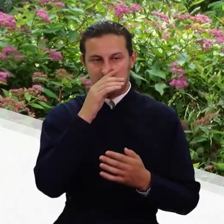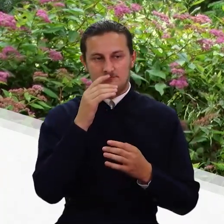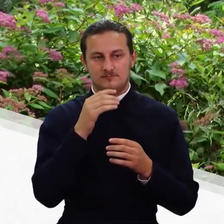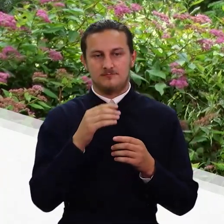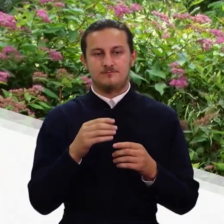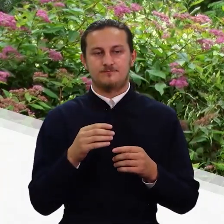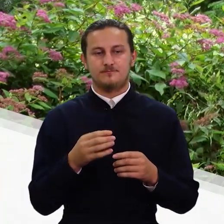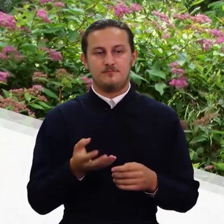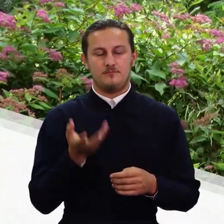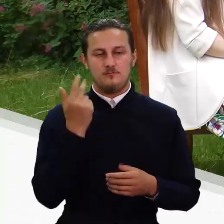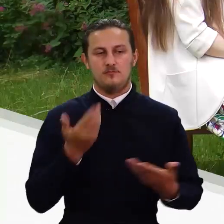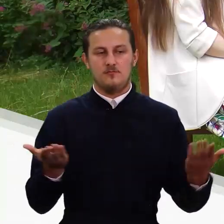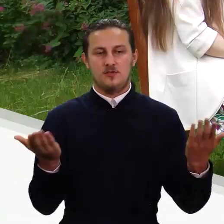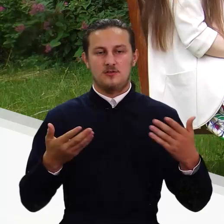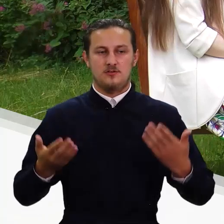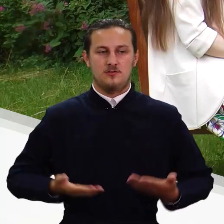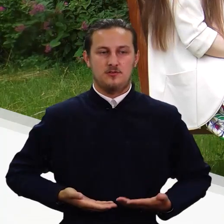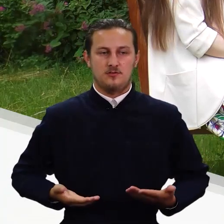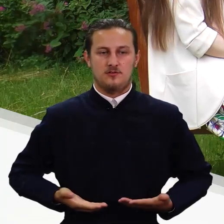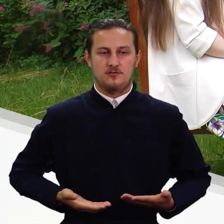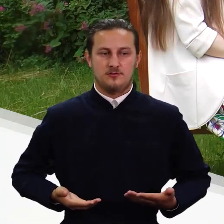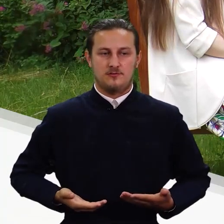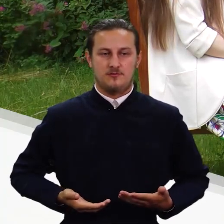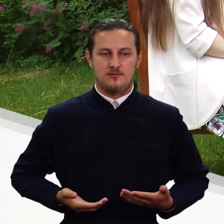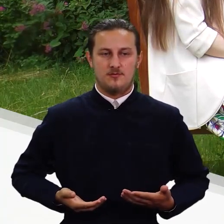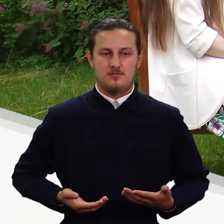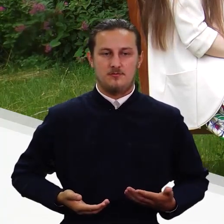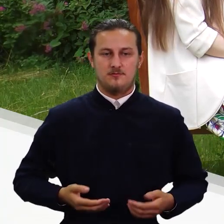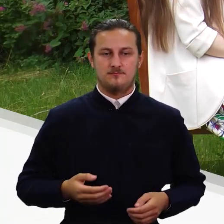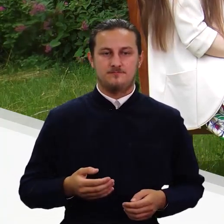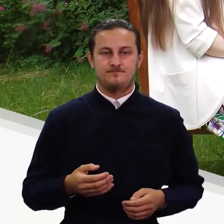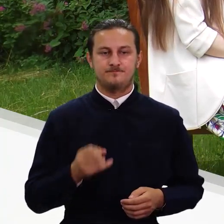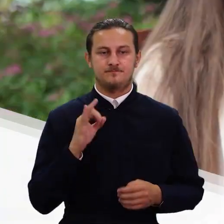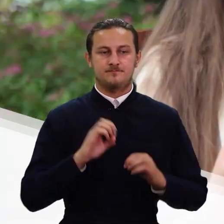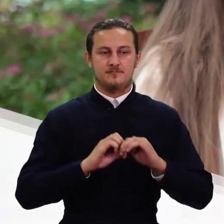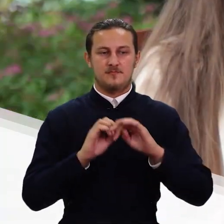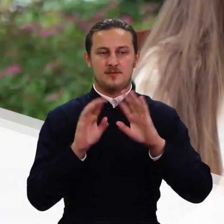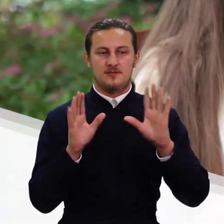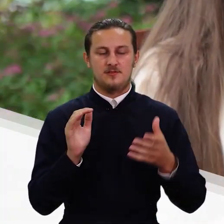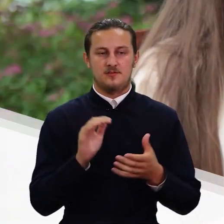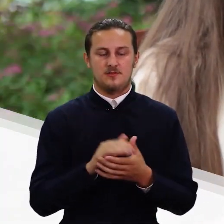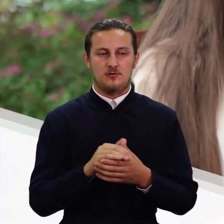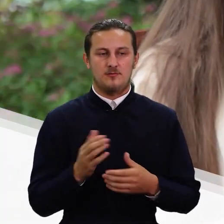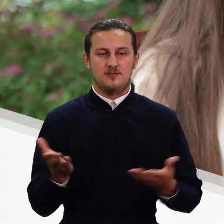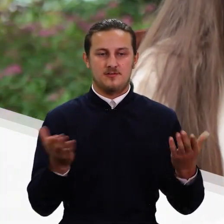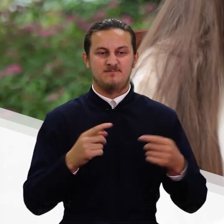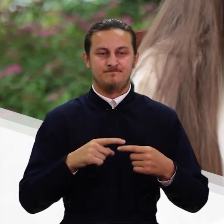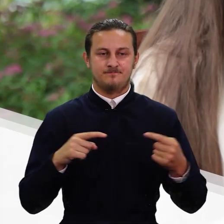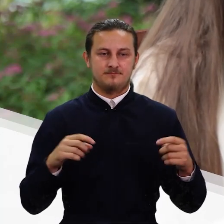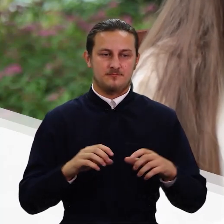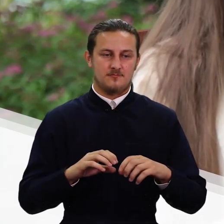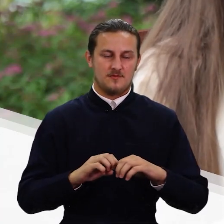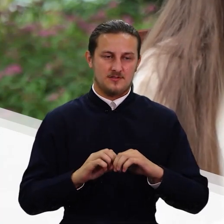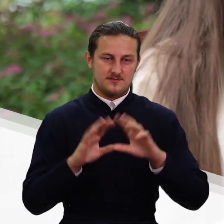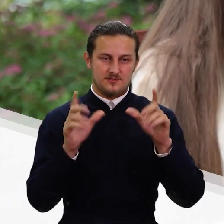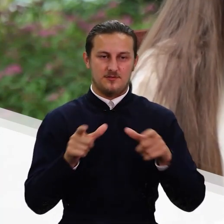на наших святих, і вони дивним чином нас знайомлять із другими святими. Чи може кожен із нас стати